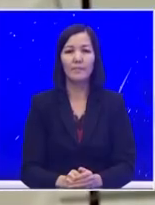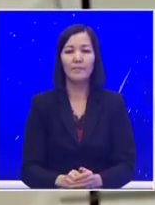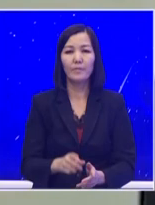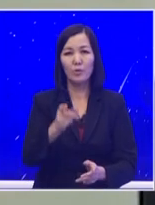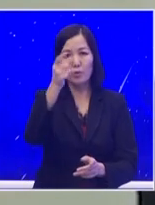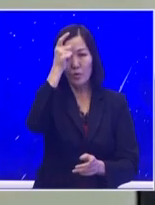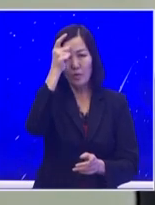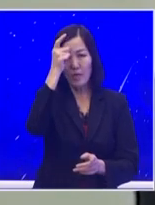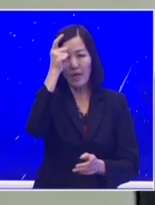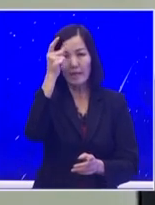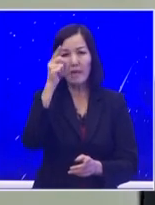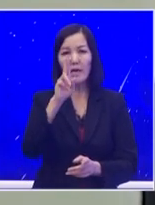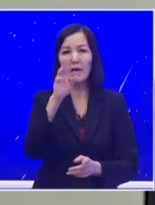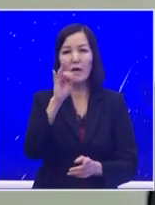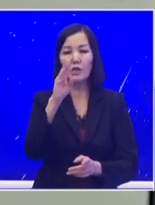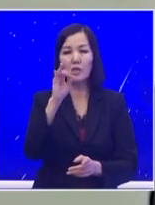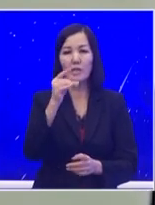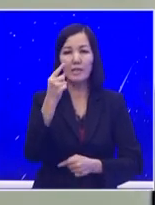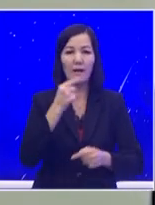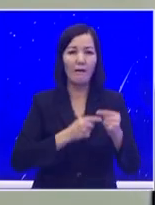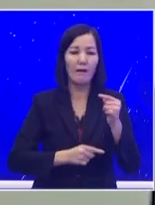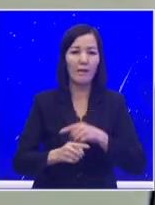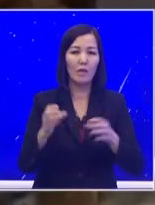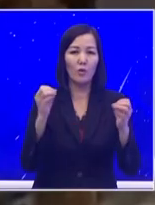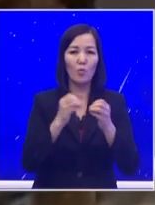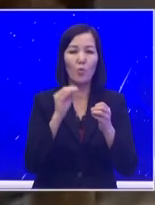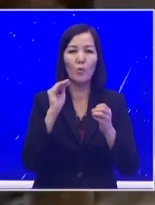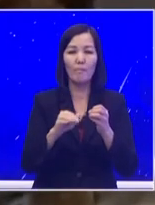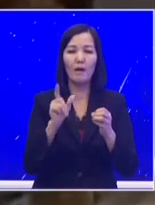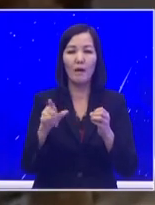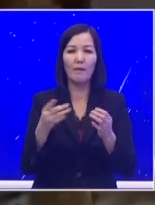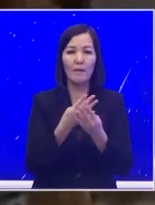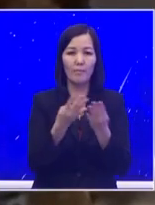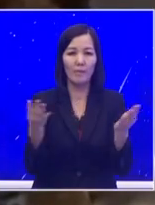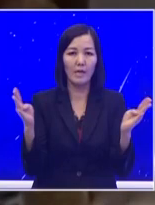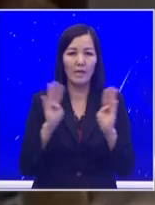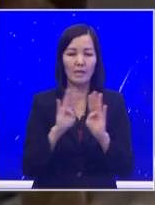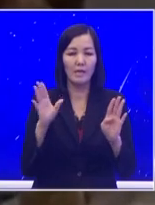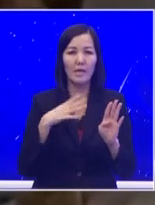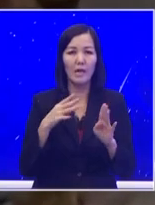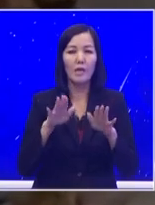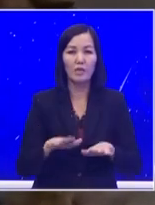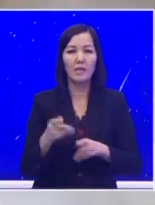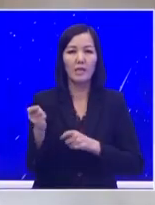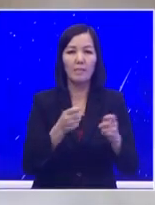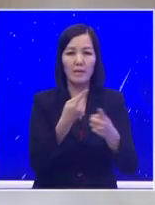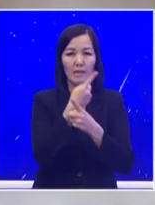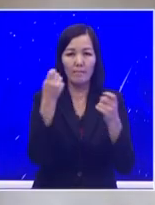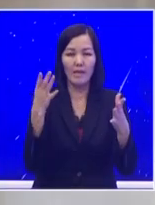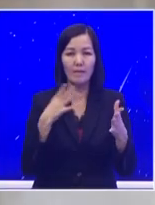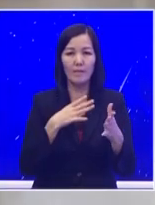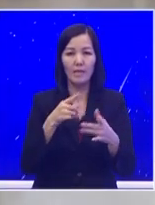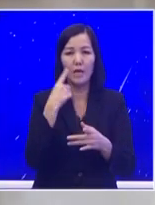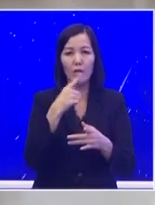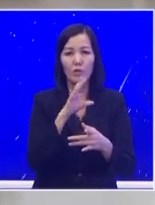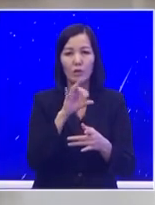Түркияда кіші қажылықтан қайтқан 10 мыңнан астам адам карантинге жатқызылды. Бұл туралы елдегі жергілікті билік мәлімдеді. Айтуларынша,